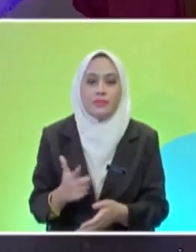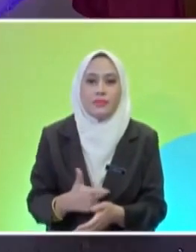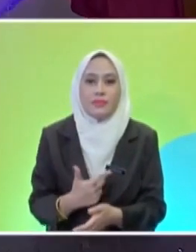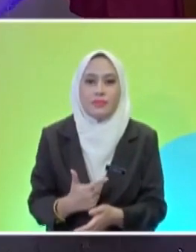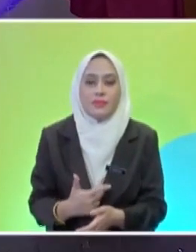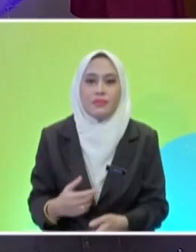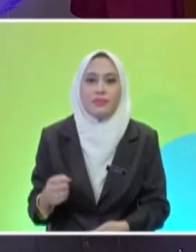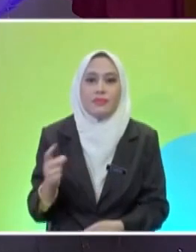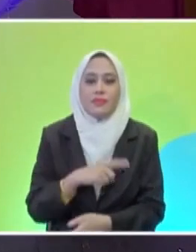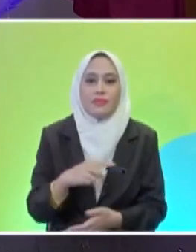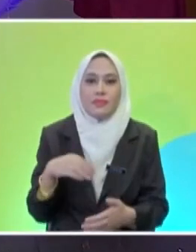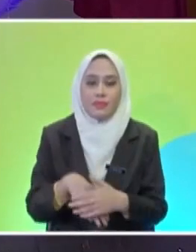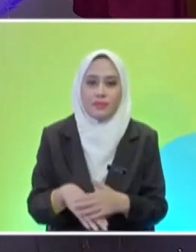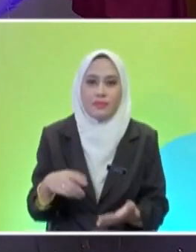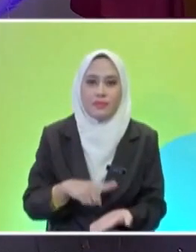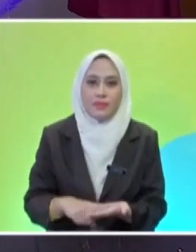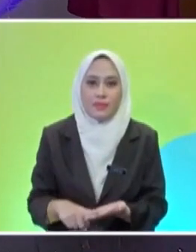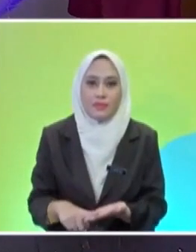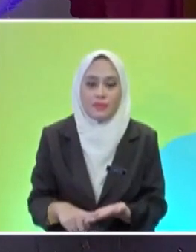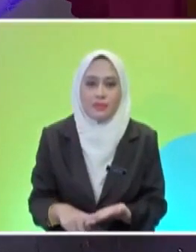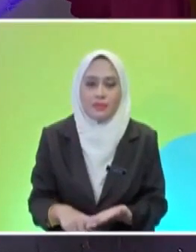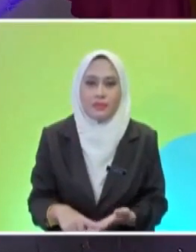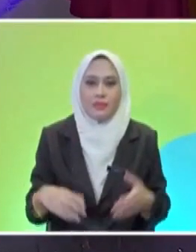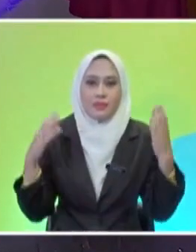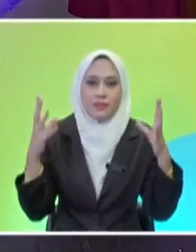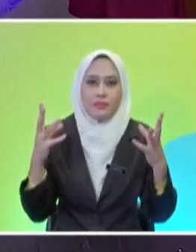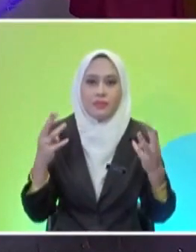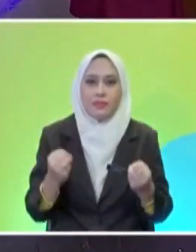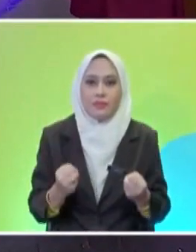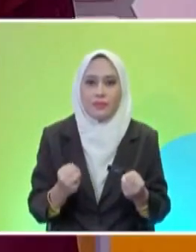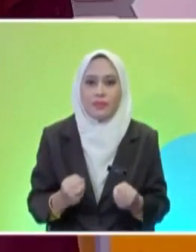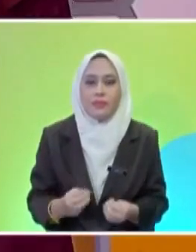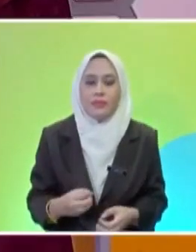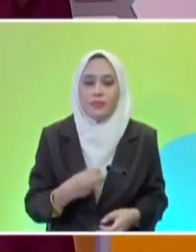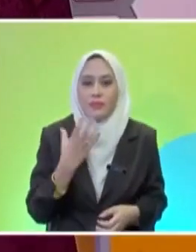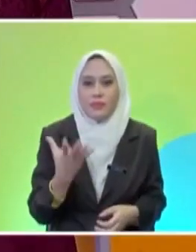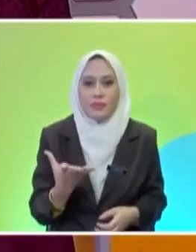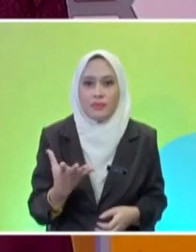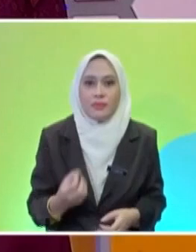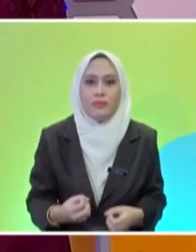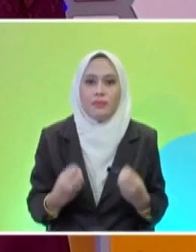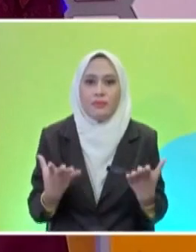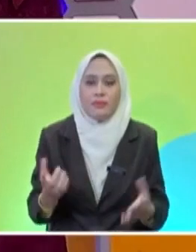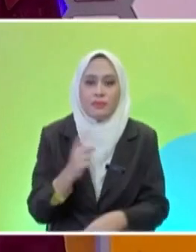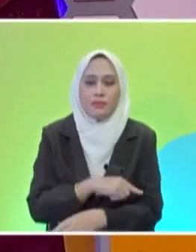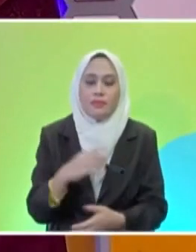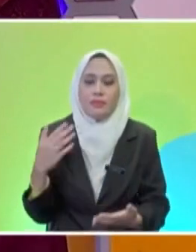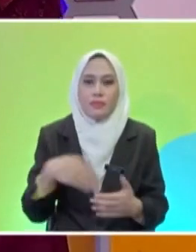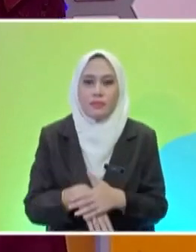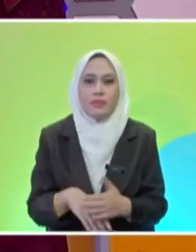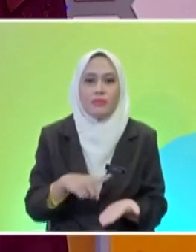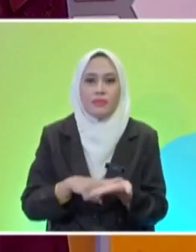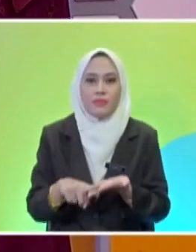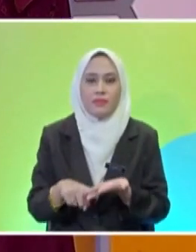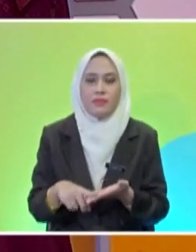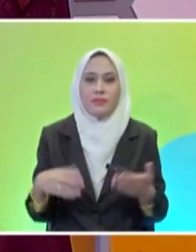lagi. Tapi sebelum nyanyi, cikgu nak terangkan dulu tentang apa hari dalam seminggu tu. Berapa hari dalam seminggu? Ada berapa